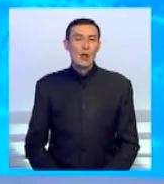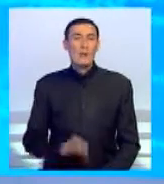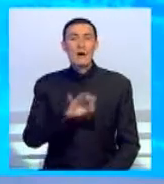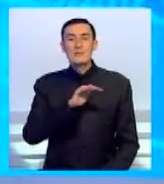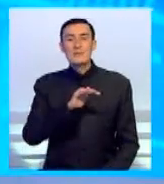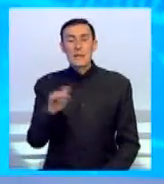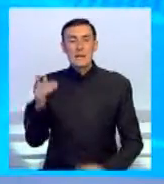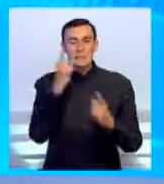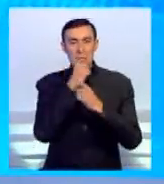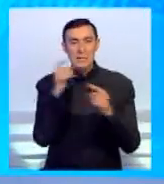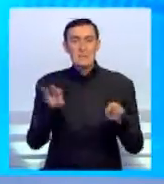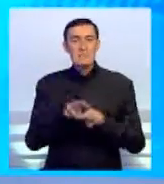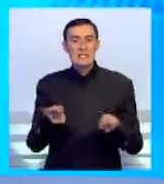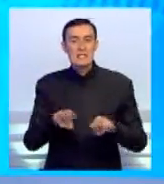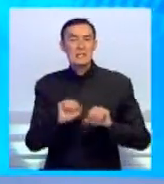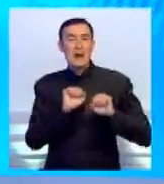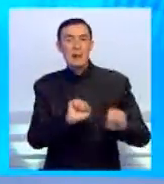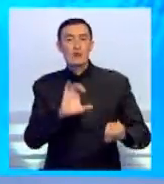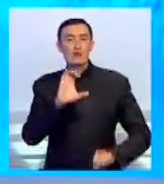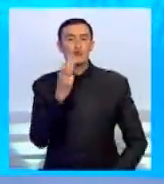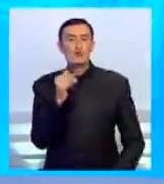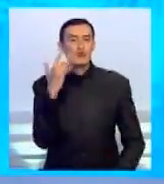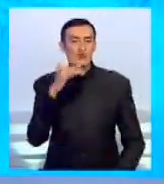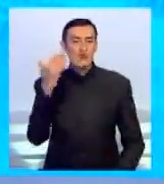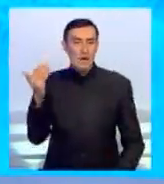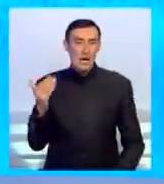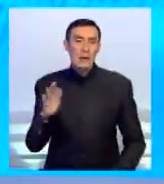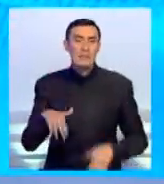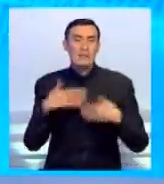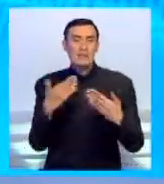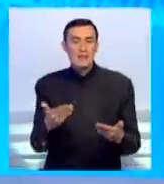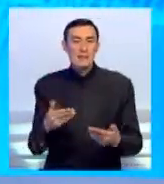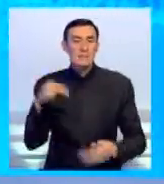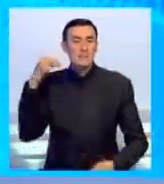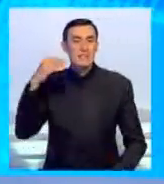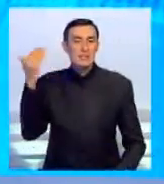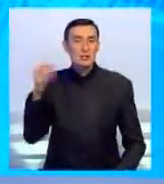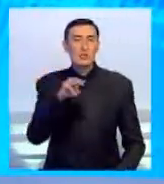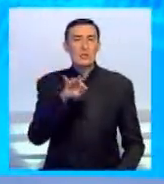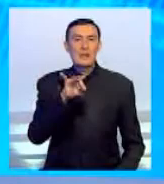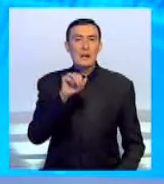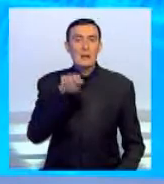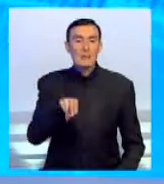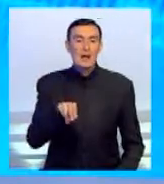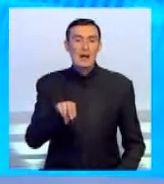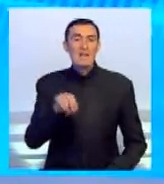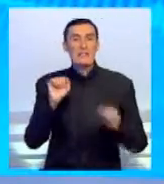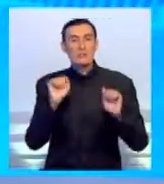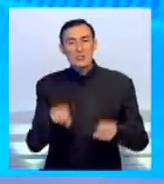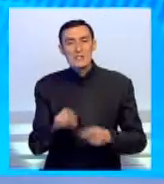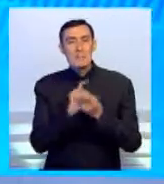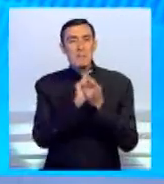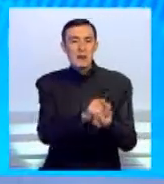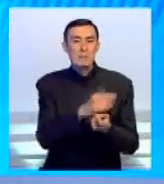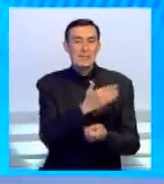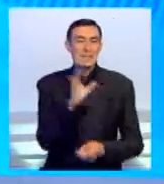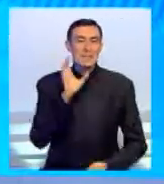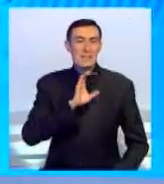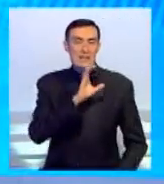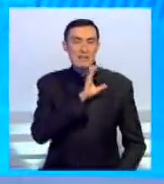Согласно официальным данным Министерства обороны США, Пентагон предоставит президенту Дональду Трампу варианты борьбы с Северной